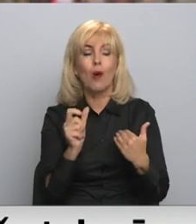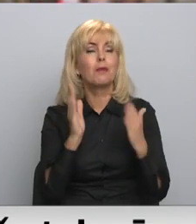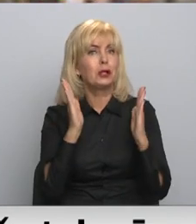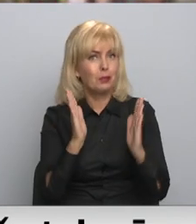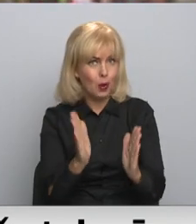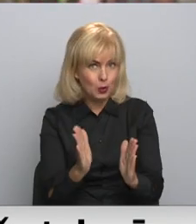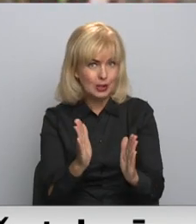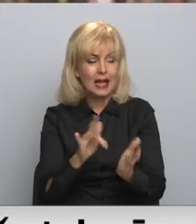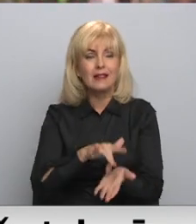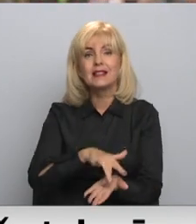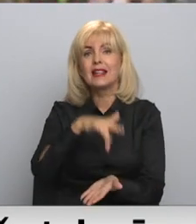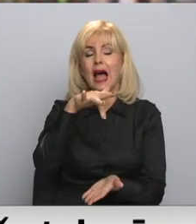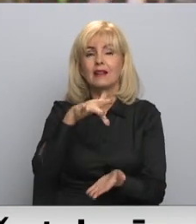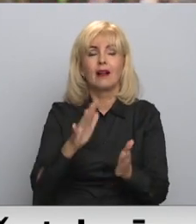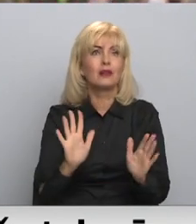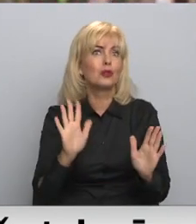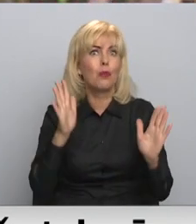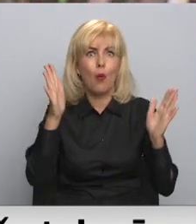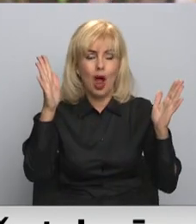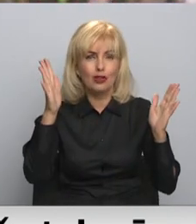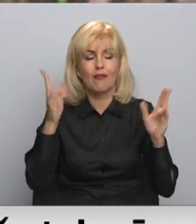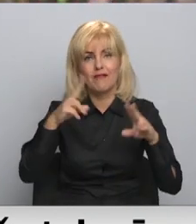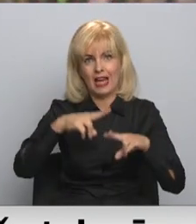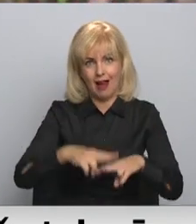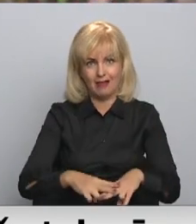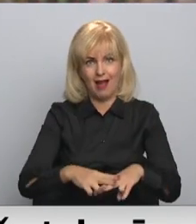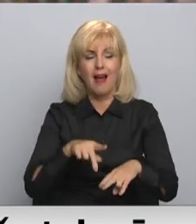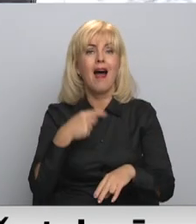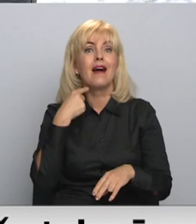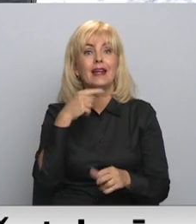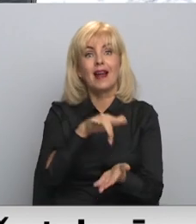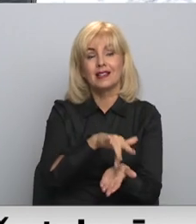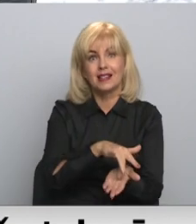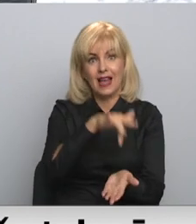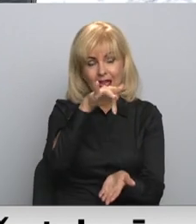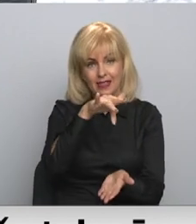tāda centrāla spoža vieta Rīgas centrā.